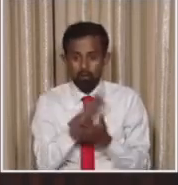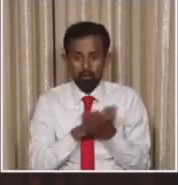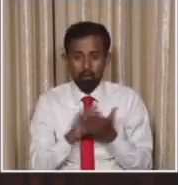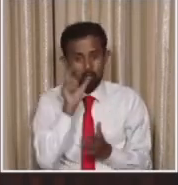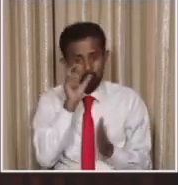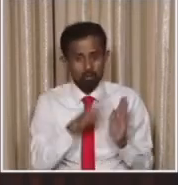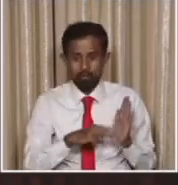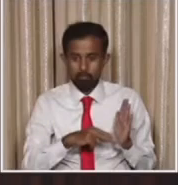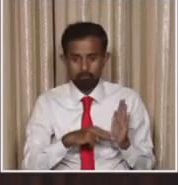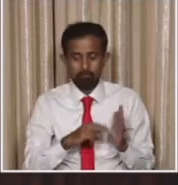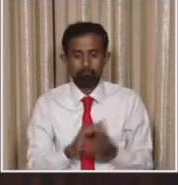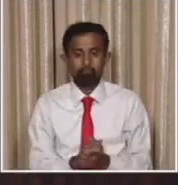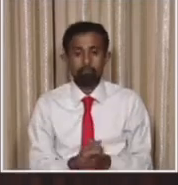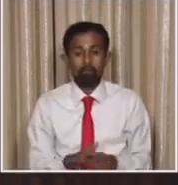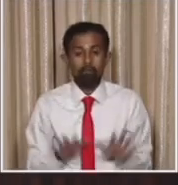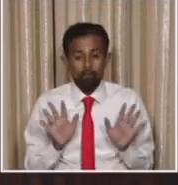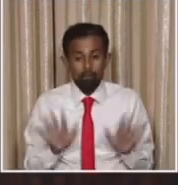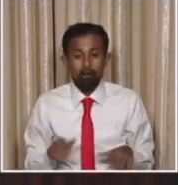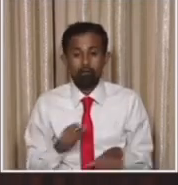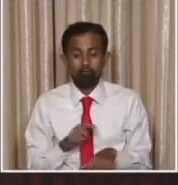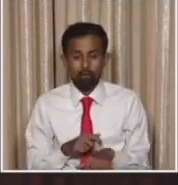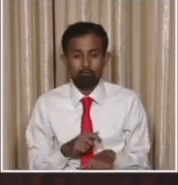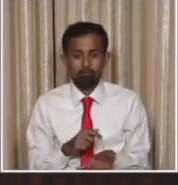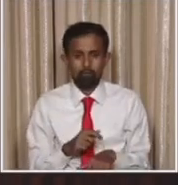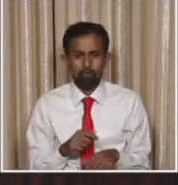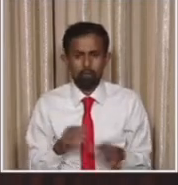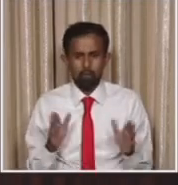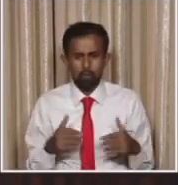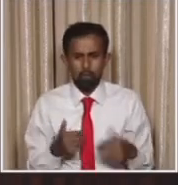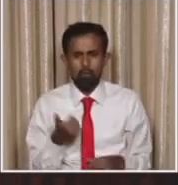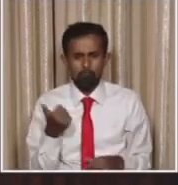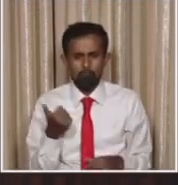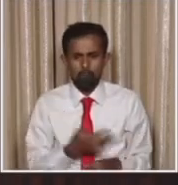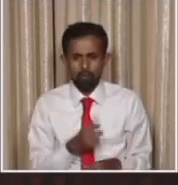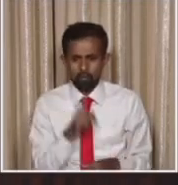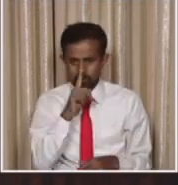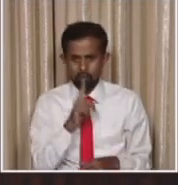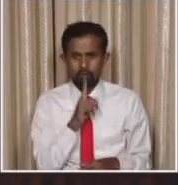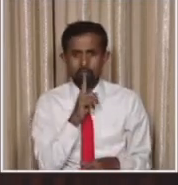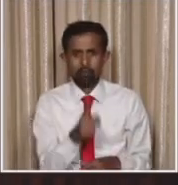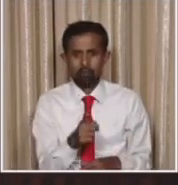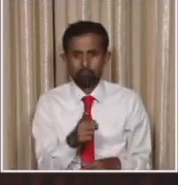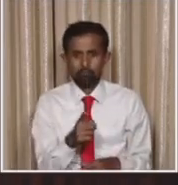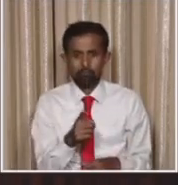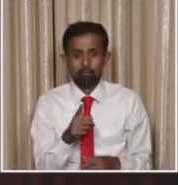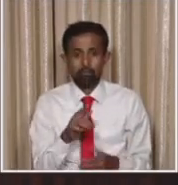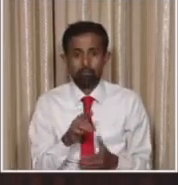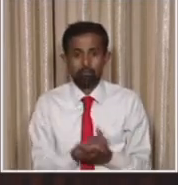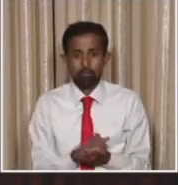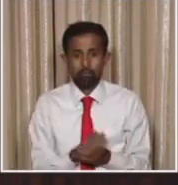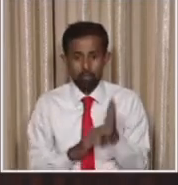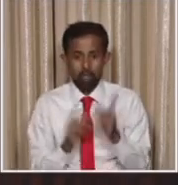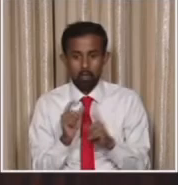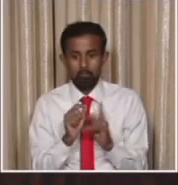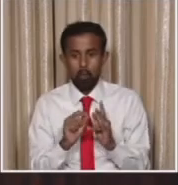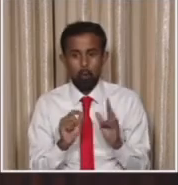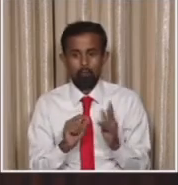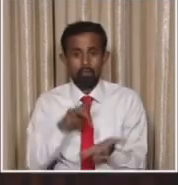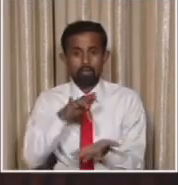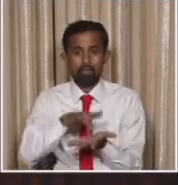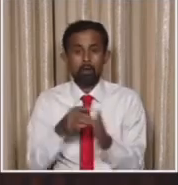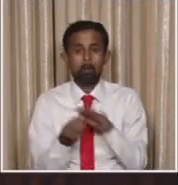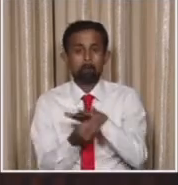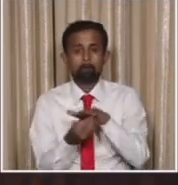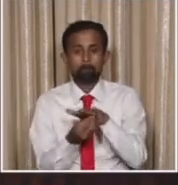කැමැති. ඒ වගේම මට අවසාන වශයෙන් ගරු සභාපතිතුමනි තව එක වැදගත් කාරණයක් කියන්න අවශ්‍යයි. මධ්‍යම මේ අමාත්‍යාංශයට අයිති නෑ. මධ්‍යම